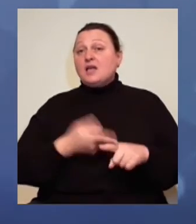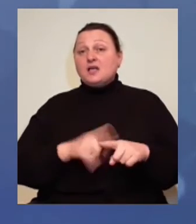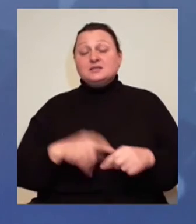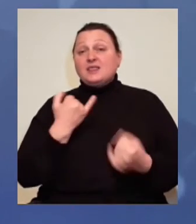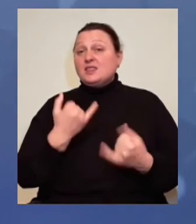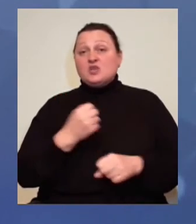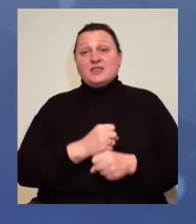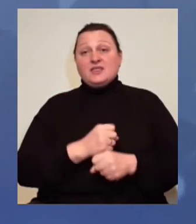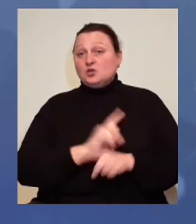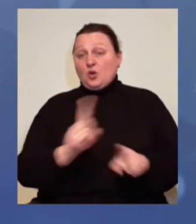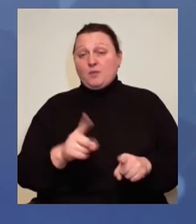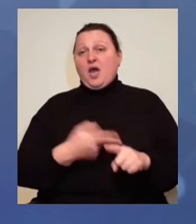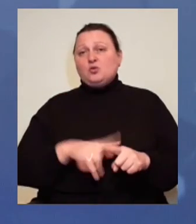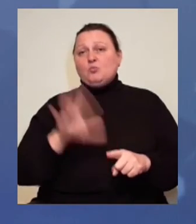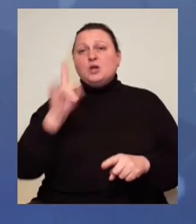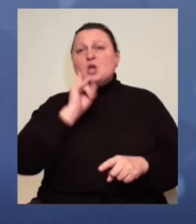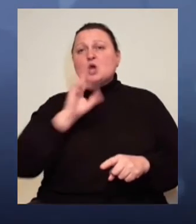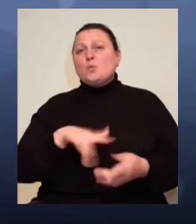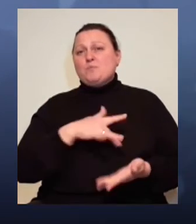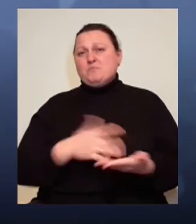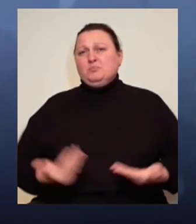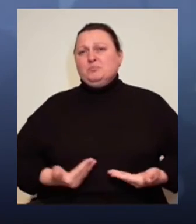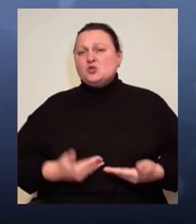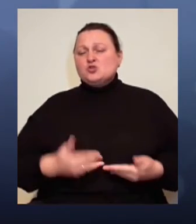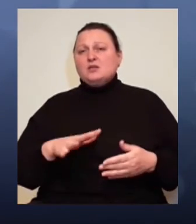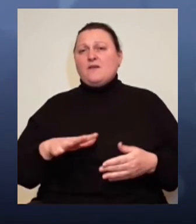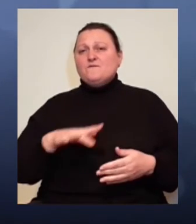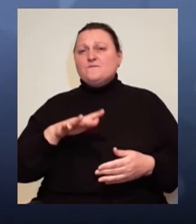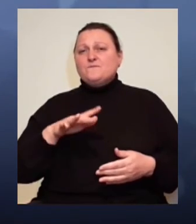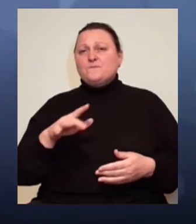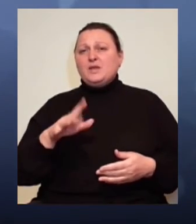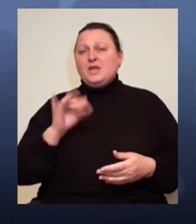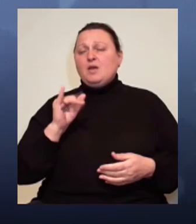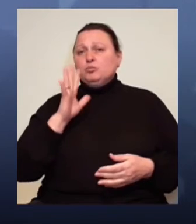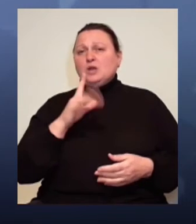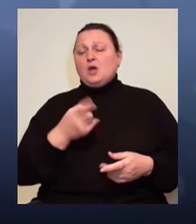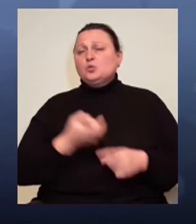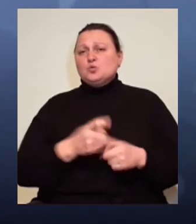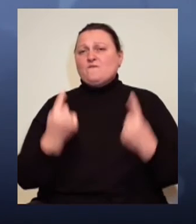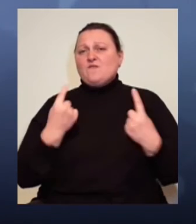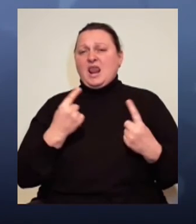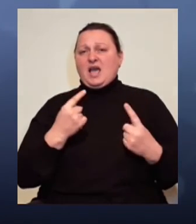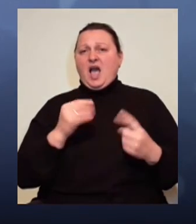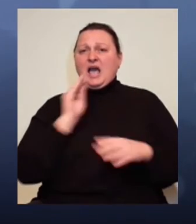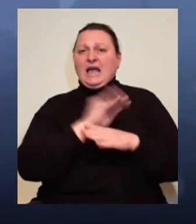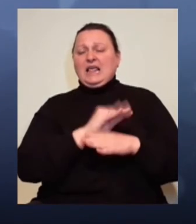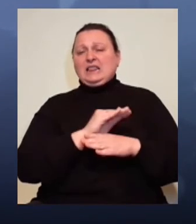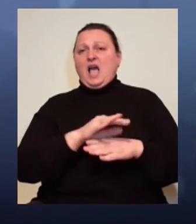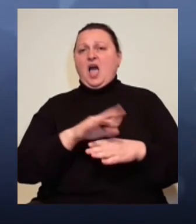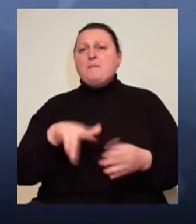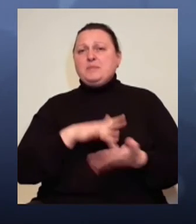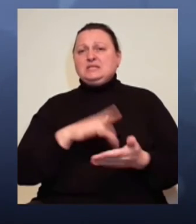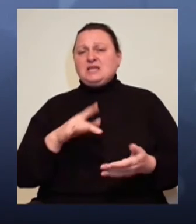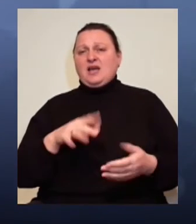це буде незручно мешканцям, і це буде дуже велика критика міської влади. А зробити швидко капітальний ремонт усіх